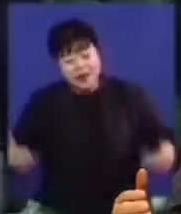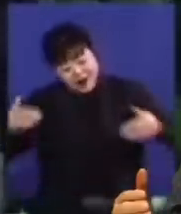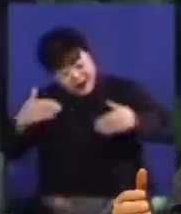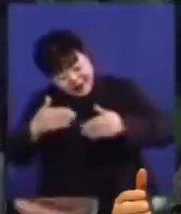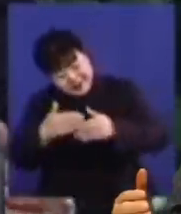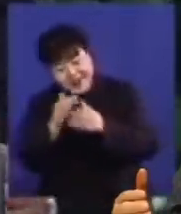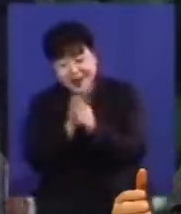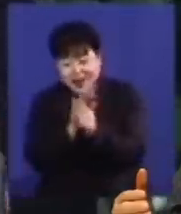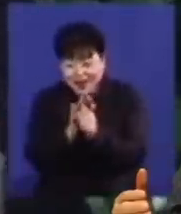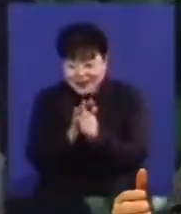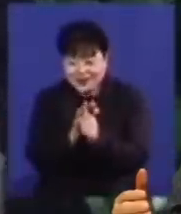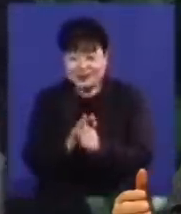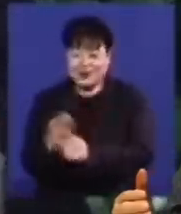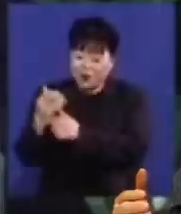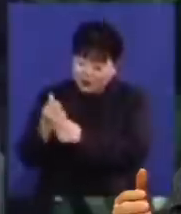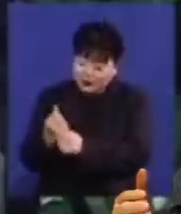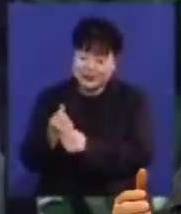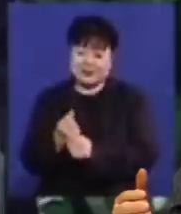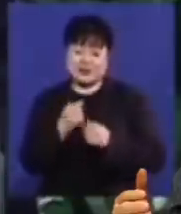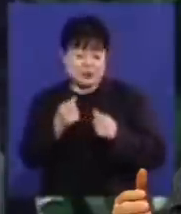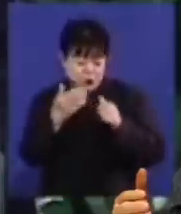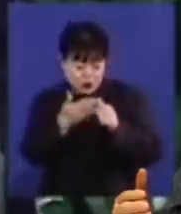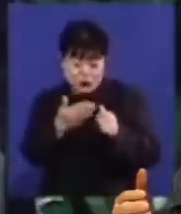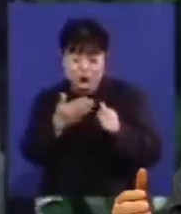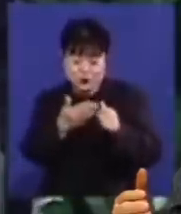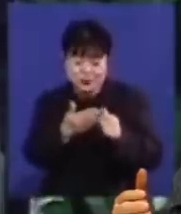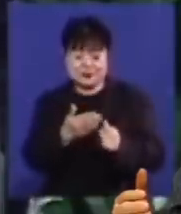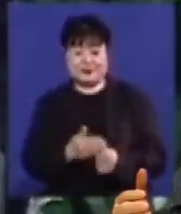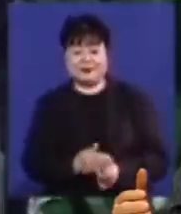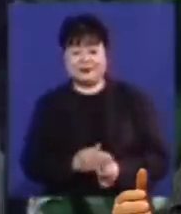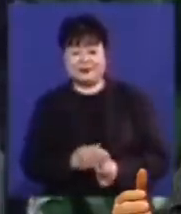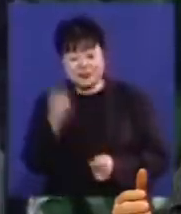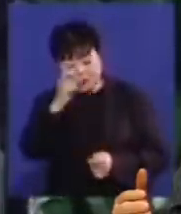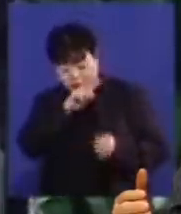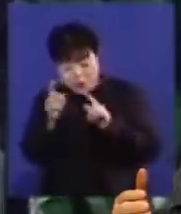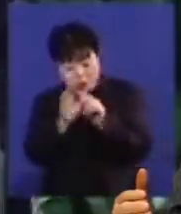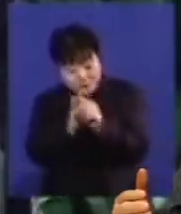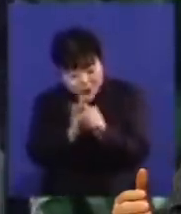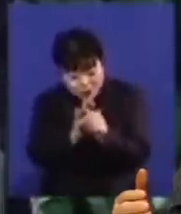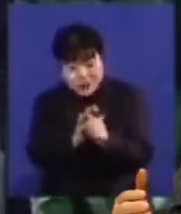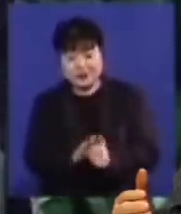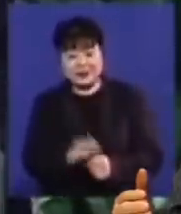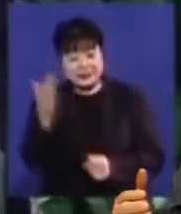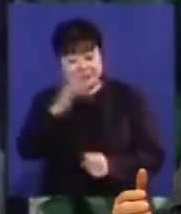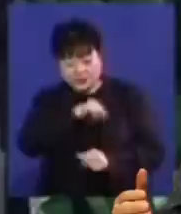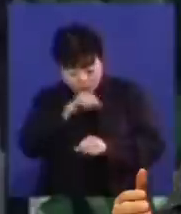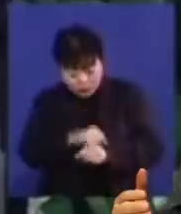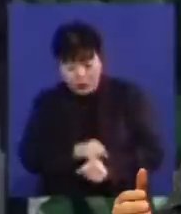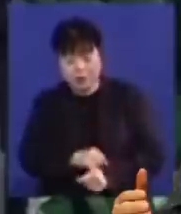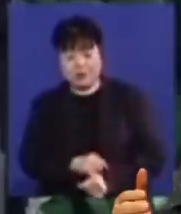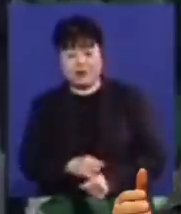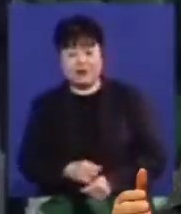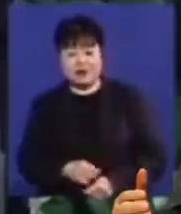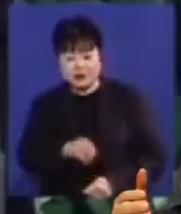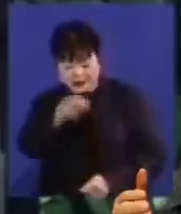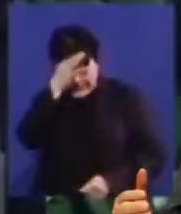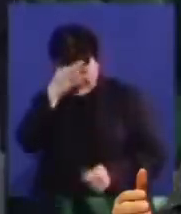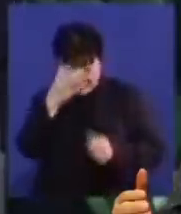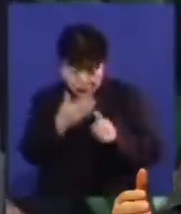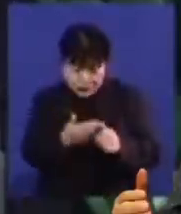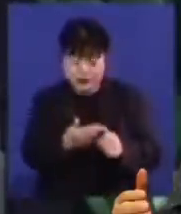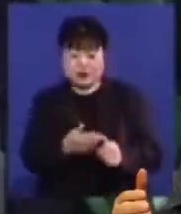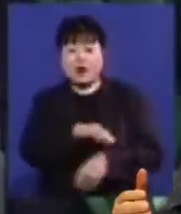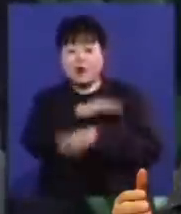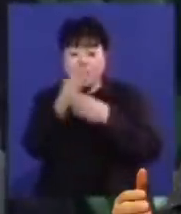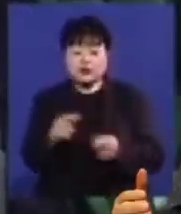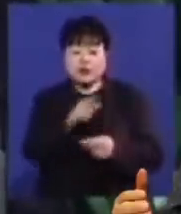주시고 붙들어 주시고 힘 주시고 우리를 치료하시고 지혜와 총명과 모략과 재능을 주시고 우리의